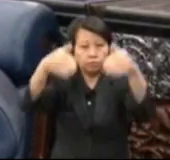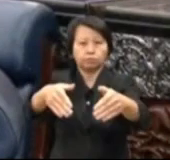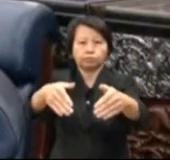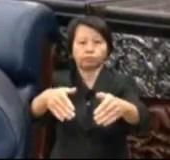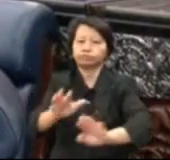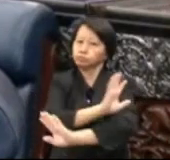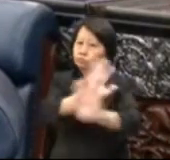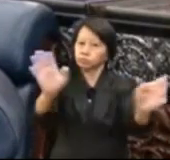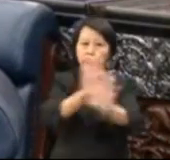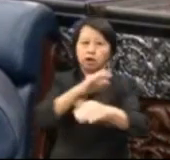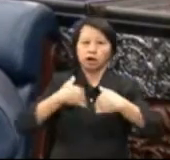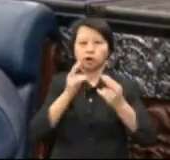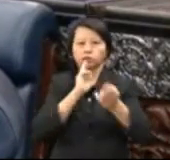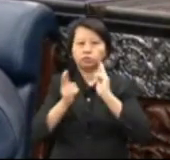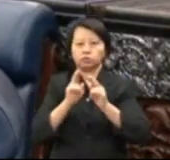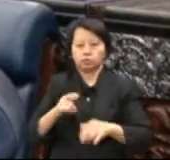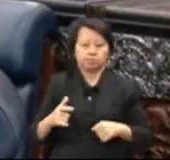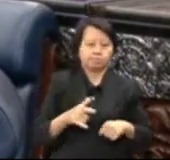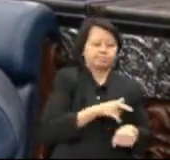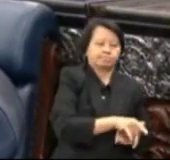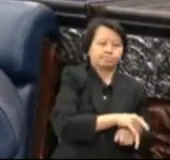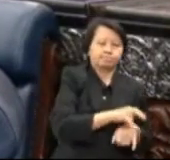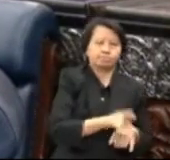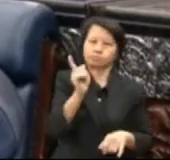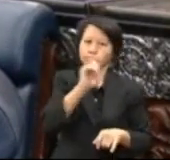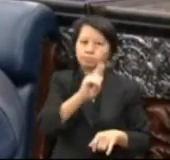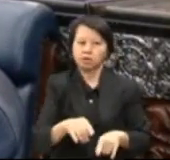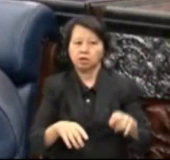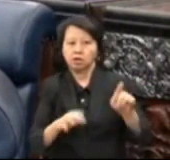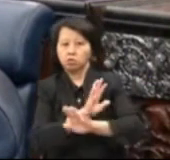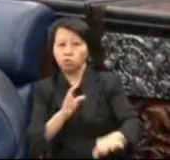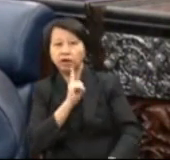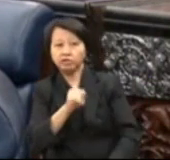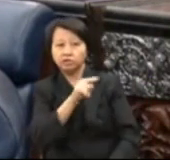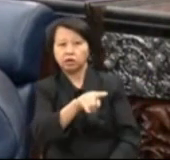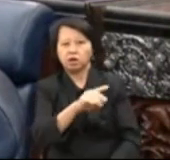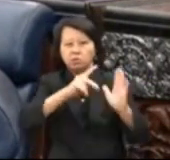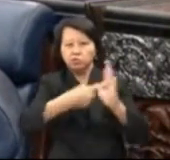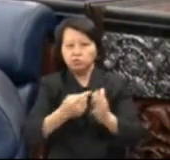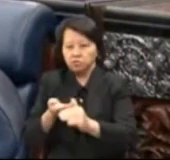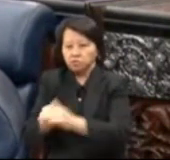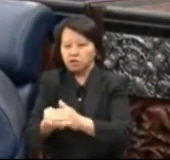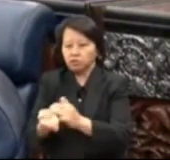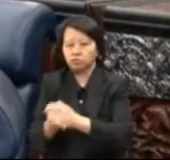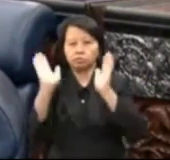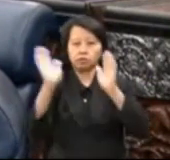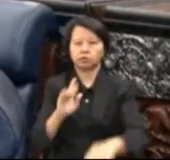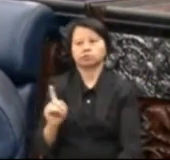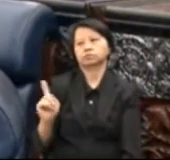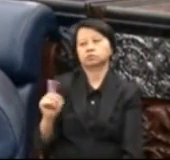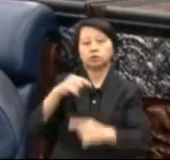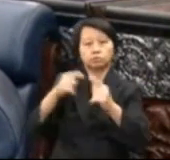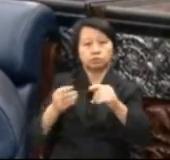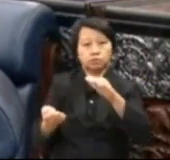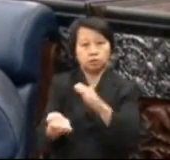janganlah ada ucapan menghasut menyalakan kau bukan Islam sebagai puncak rasuah di Malaysia Bila